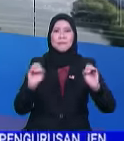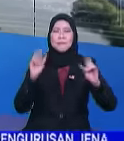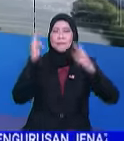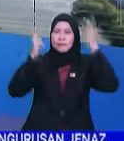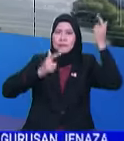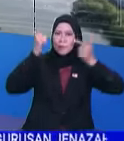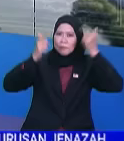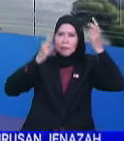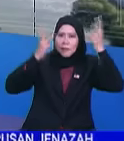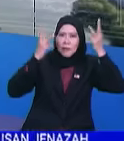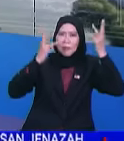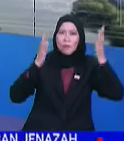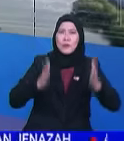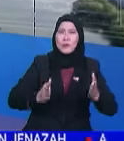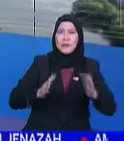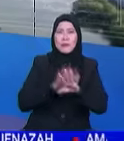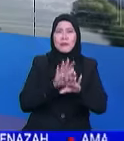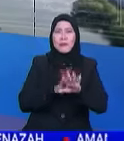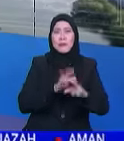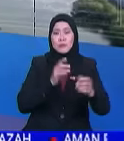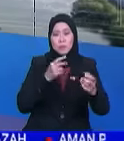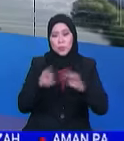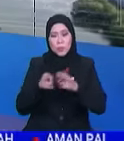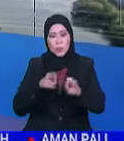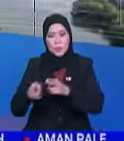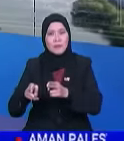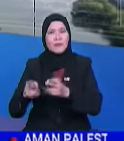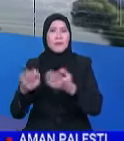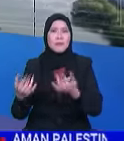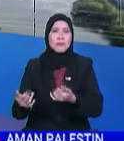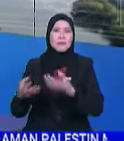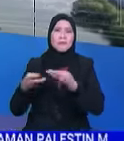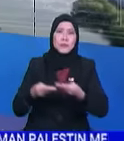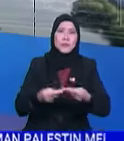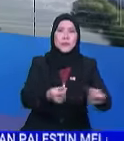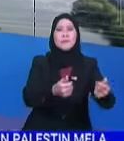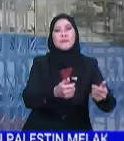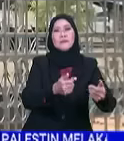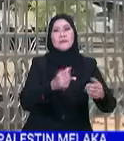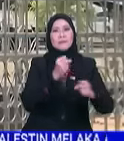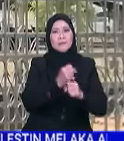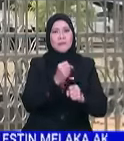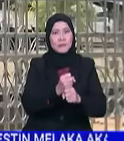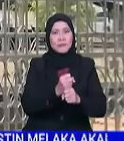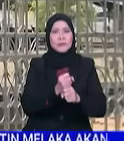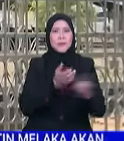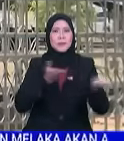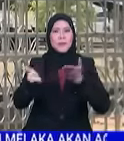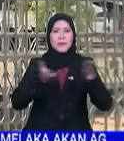membimbangkan orang ramai ketika berurusan sekaligus melancarkan operasi perkhidmatan awam.